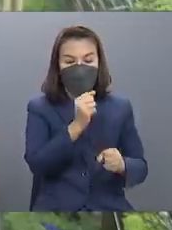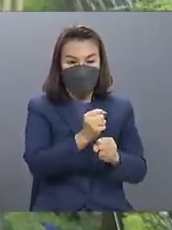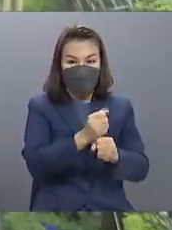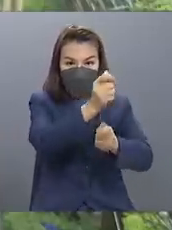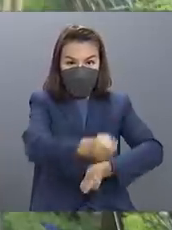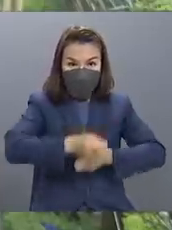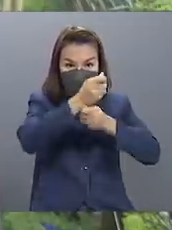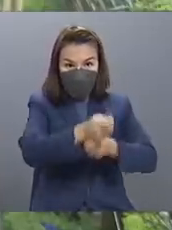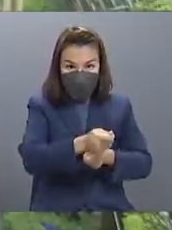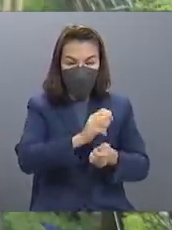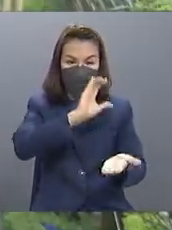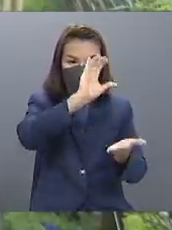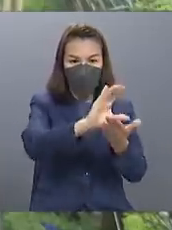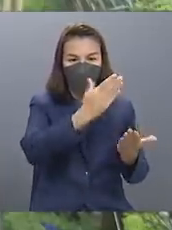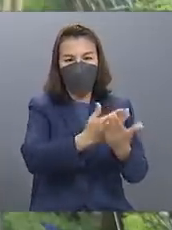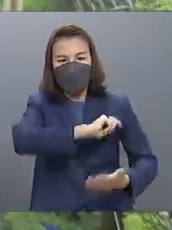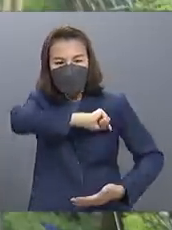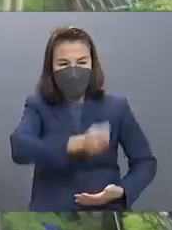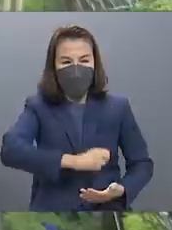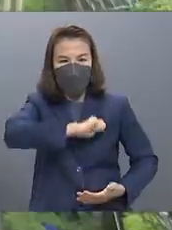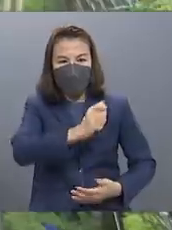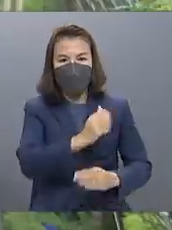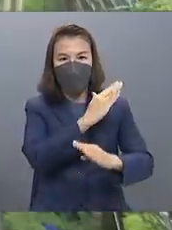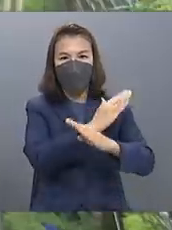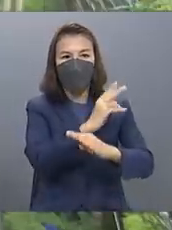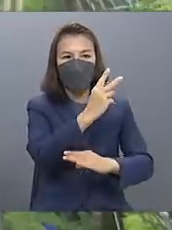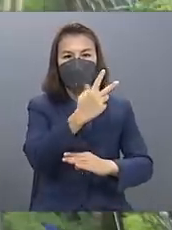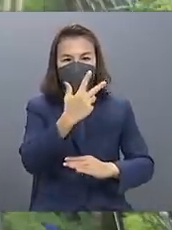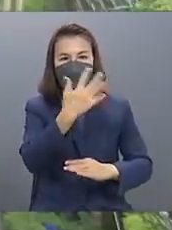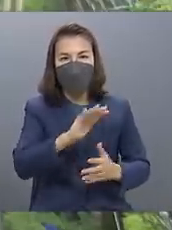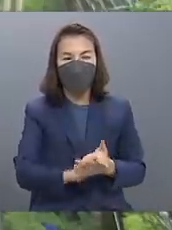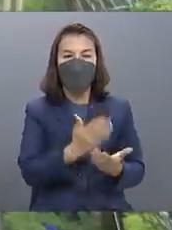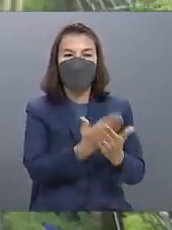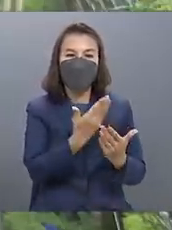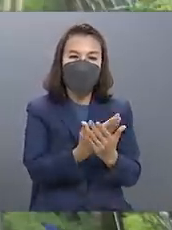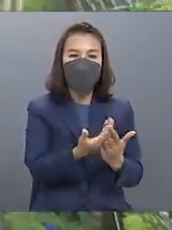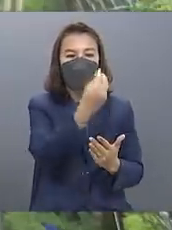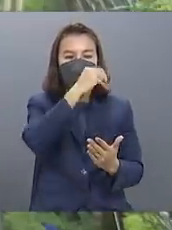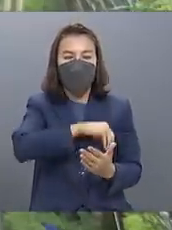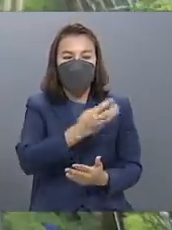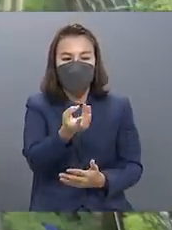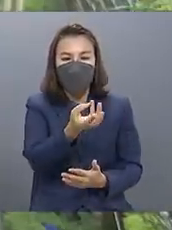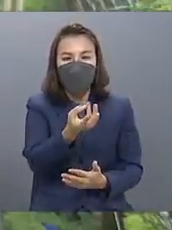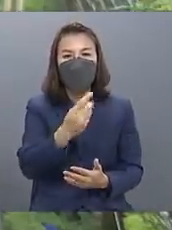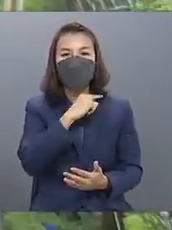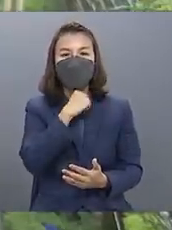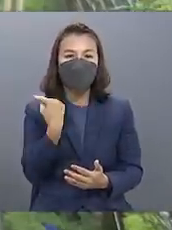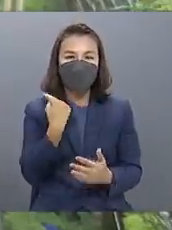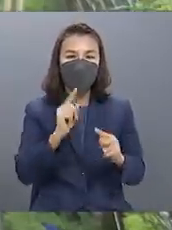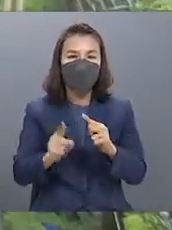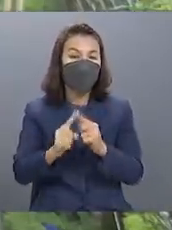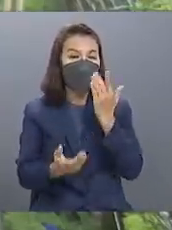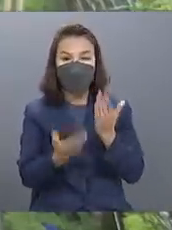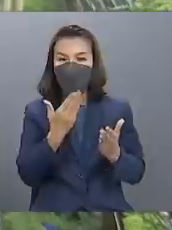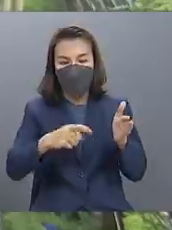นี้นะครับเพิ่มสูงขึ้นจากเดิม 2-3เท่าตัวขณะที่รายได้ก็ท่านที่สวนทางกับการลงทุนนะครับก็เขาบอกว่านี่คือเหตุผลแล้วก็